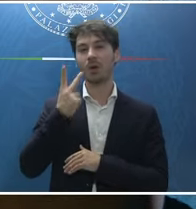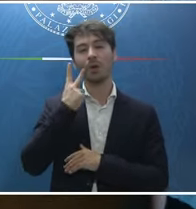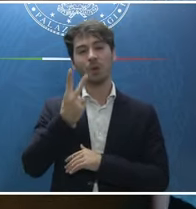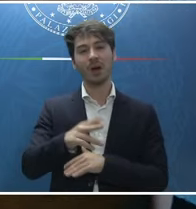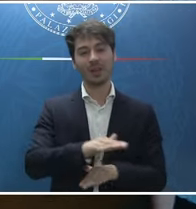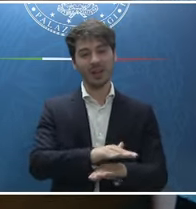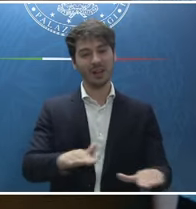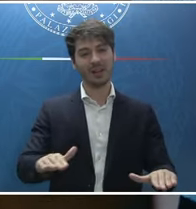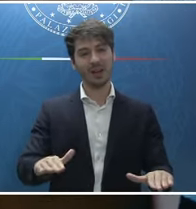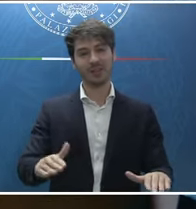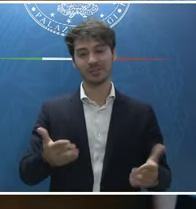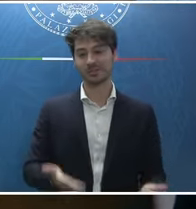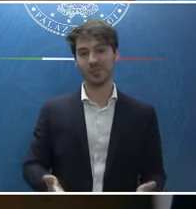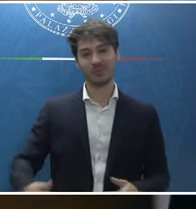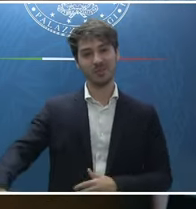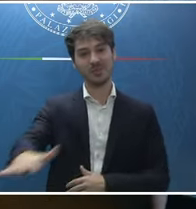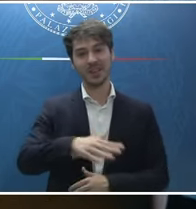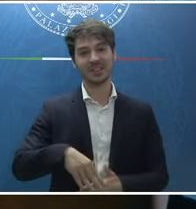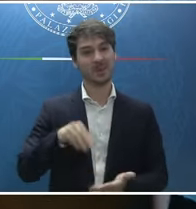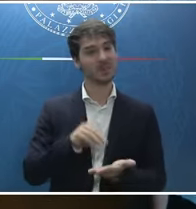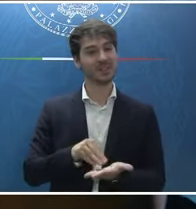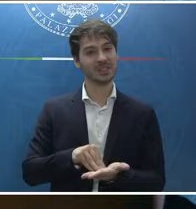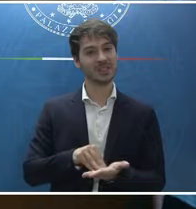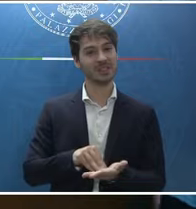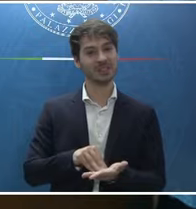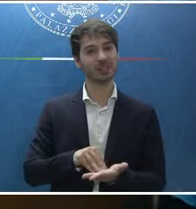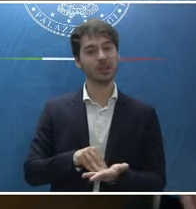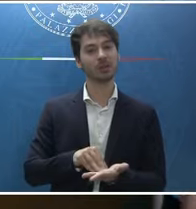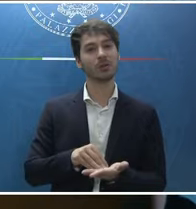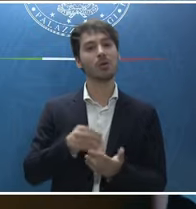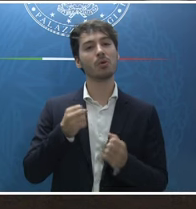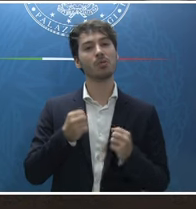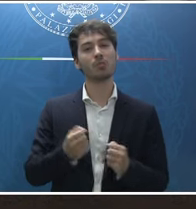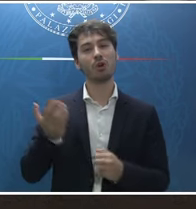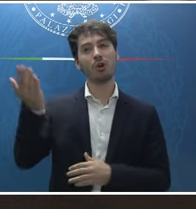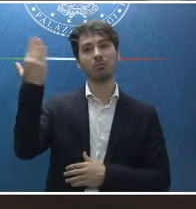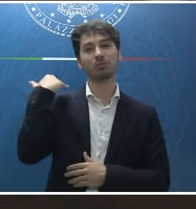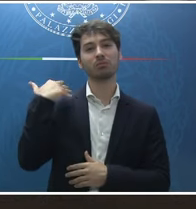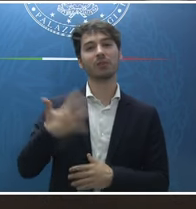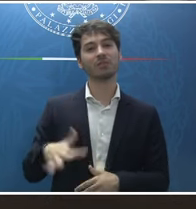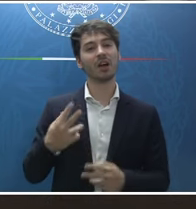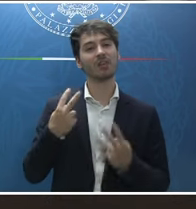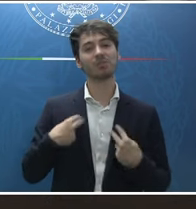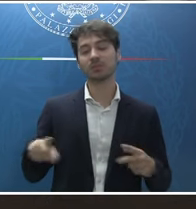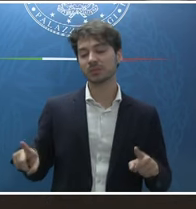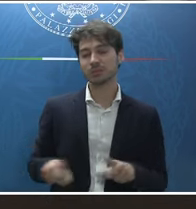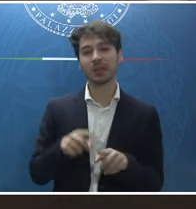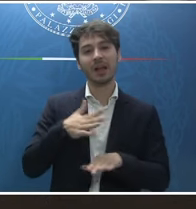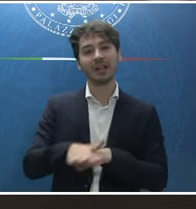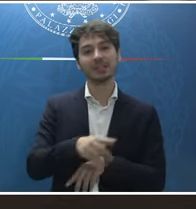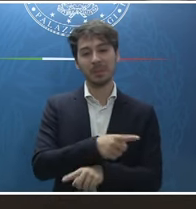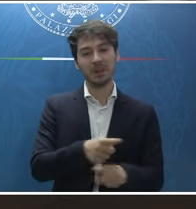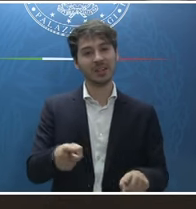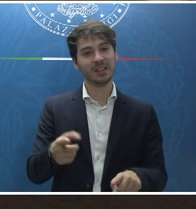ragazzi che sono qui in questa piazza questa sera e che possono aver vissuto la tua stessa